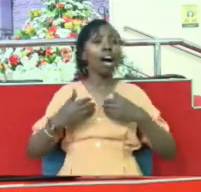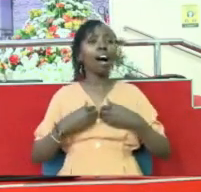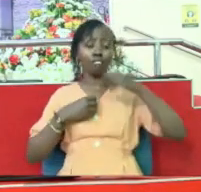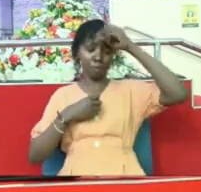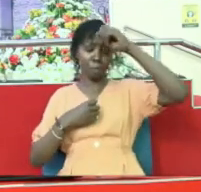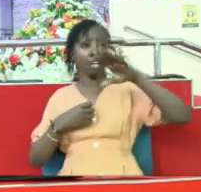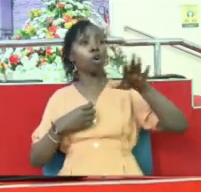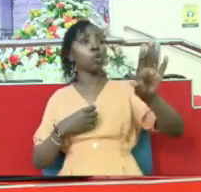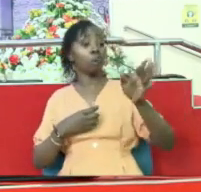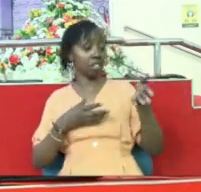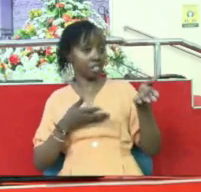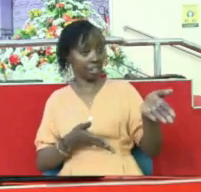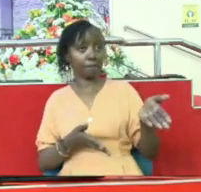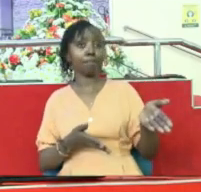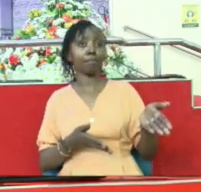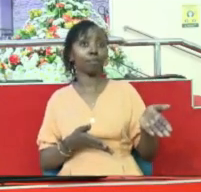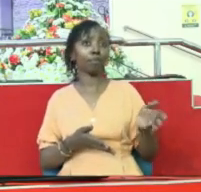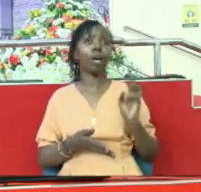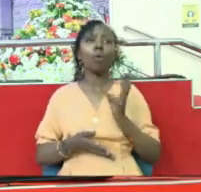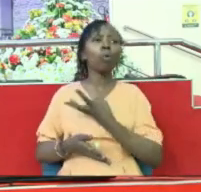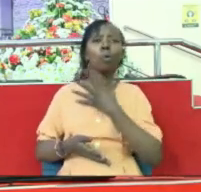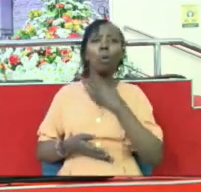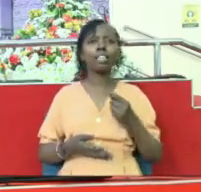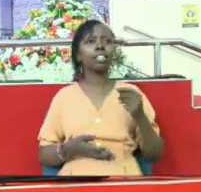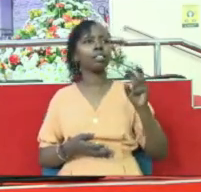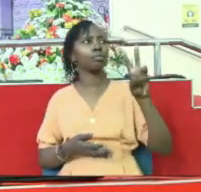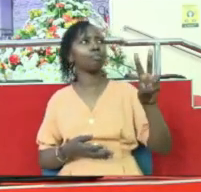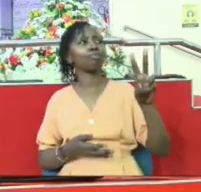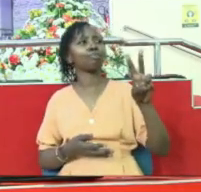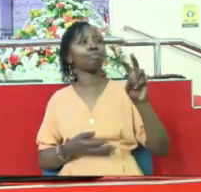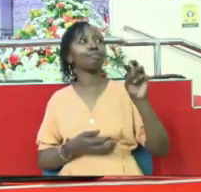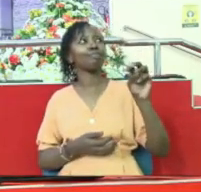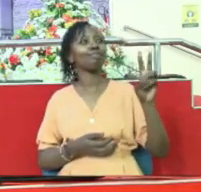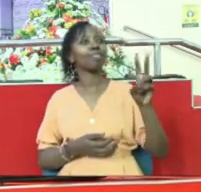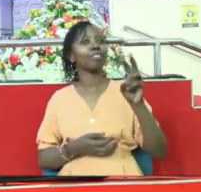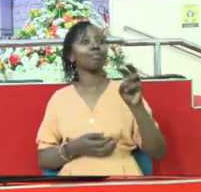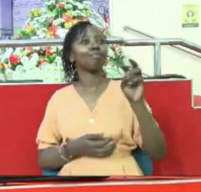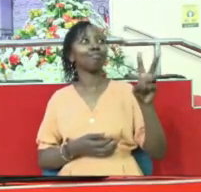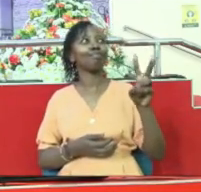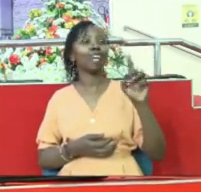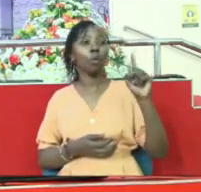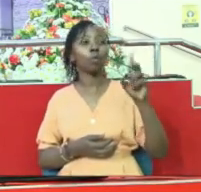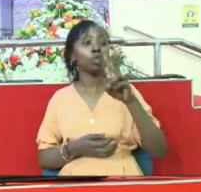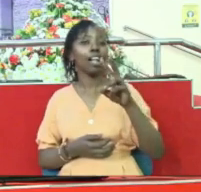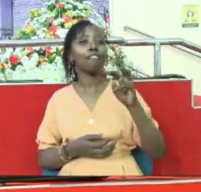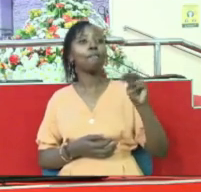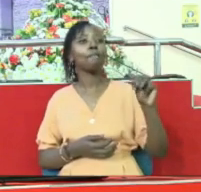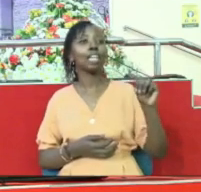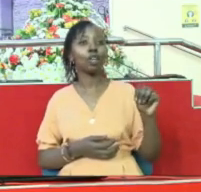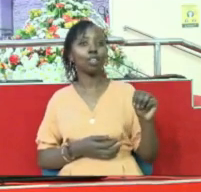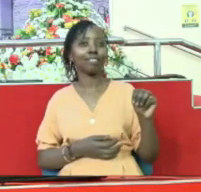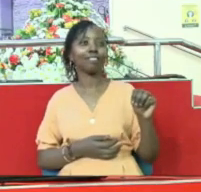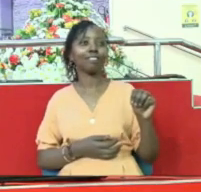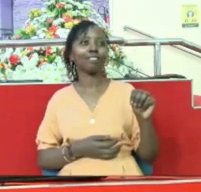abebaye muujiza wako ako hapo. We needed 12 million. Tulikuwa tunahitaji milioni 12. Na mimi sijaziona. Mm-hmm. Na kuna wengine hapa mko